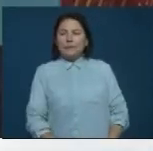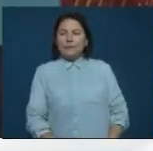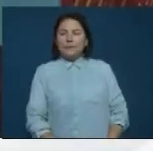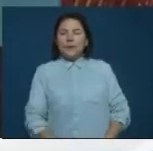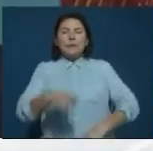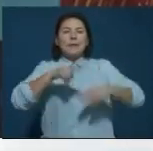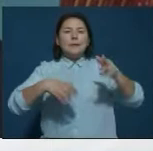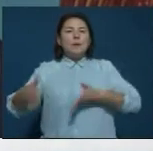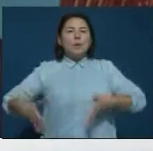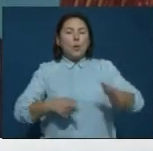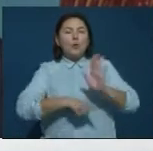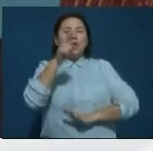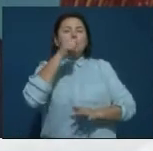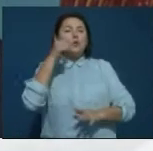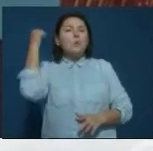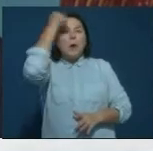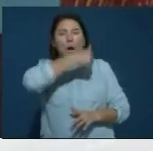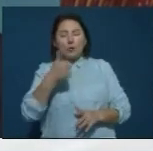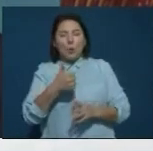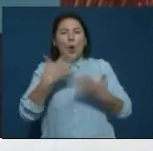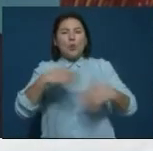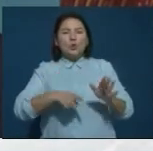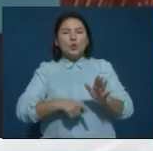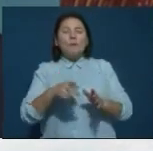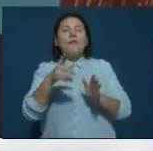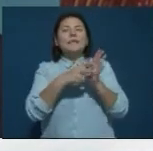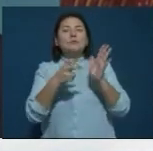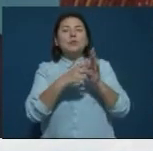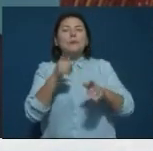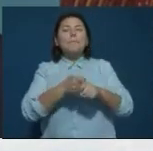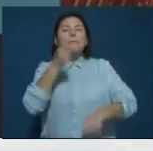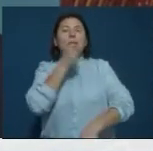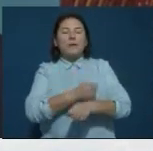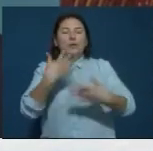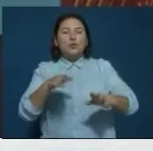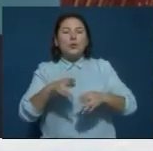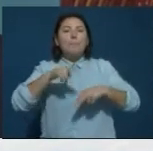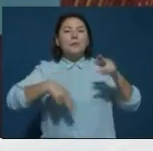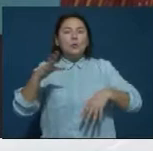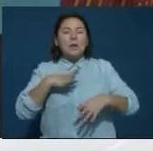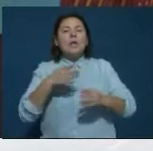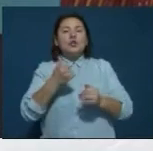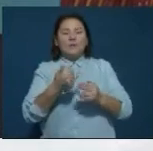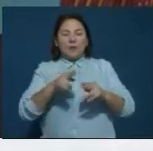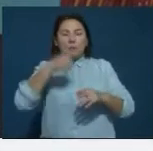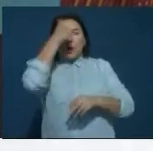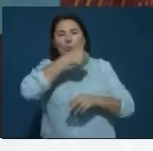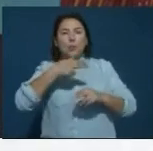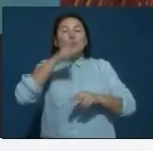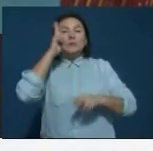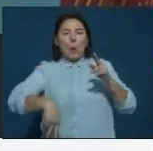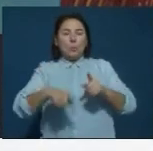строительство larock стартовала в прошлом году уже проложена 800 метров трассы в этом году планируем завершить работы и сдать автодорогу в